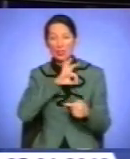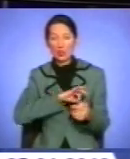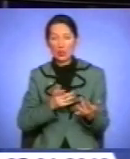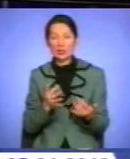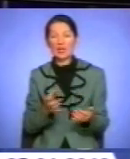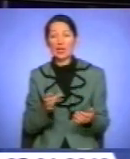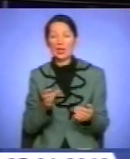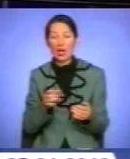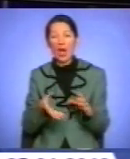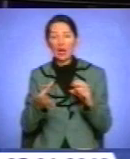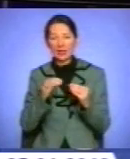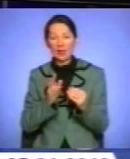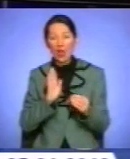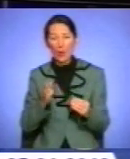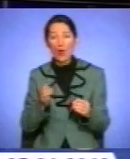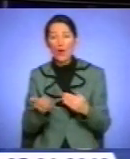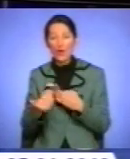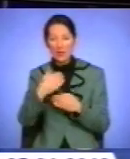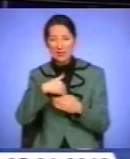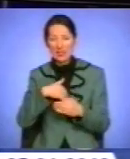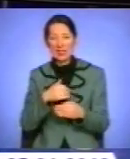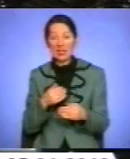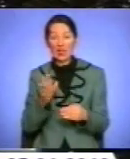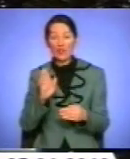цьогорічний візит Віктора Януковича – у наступному сюжеті.